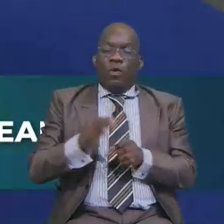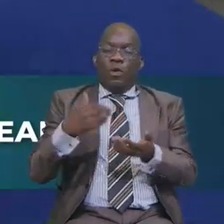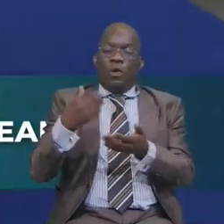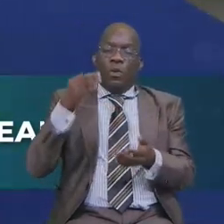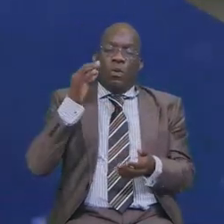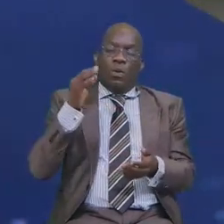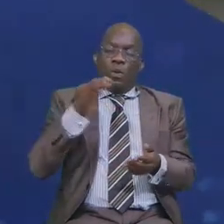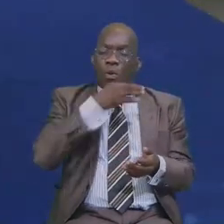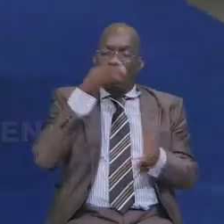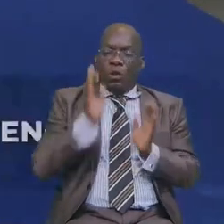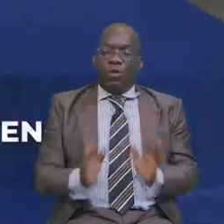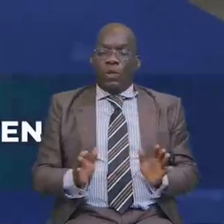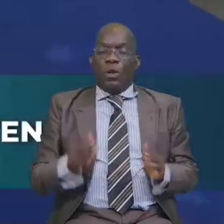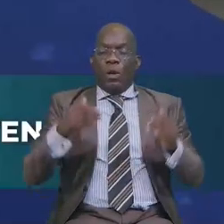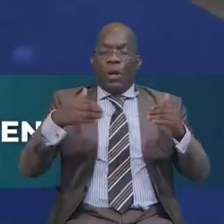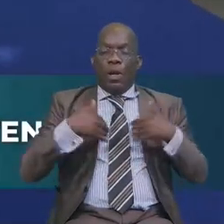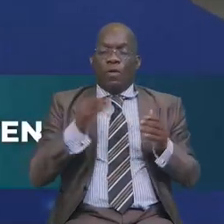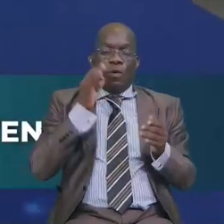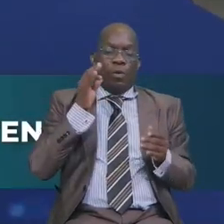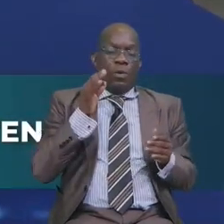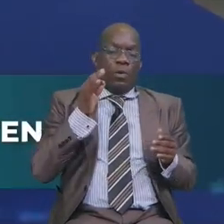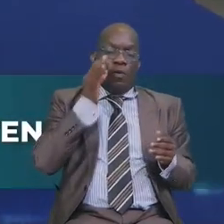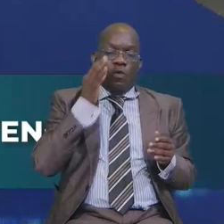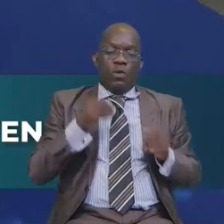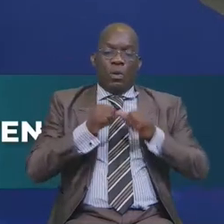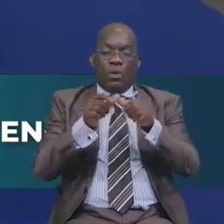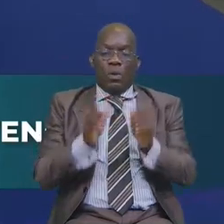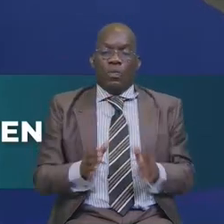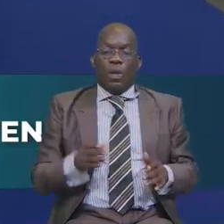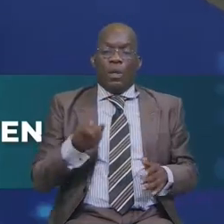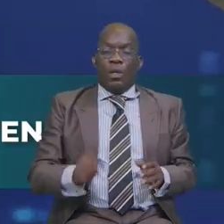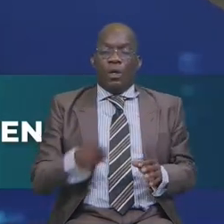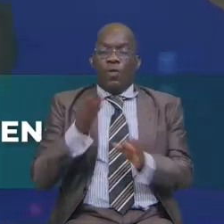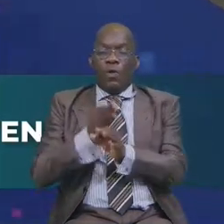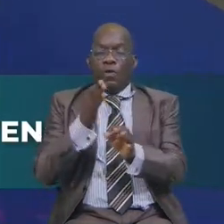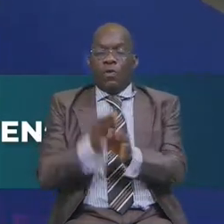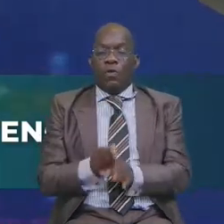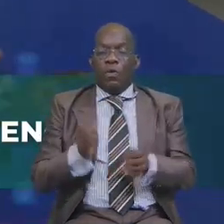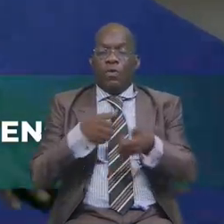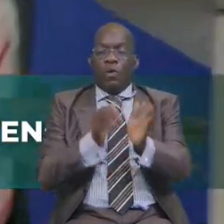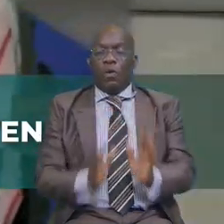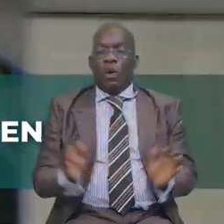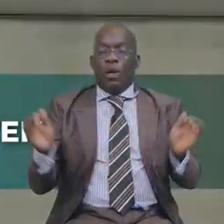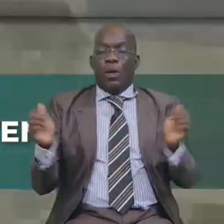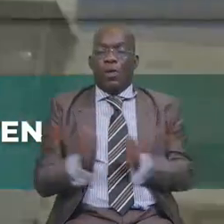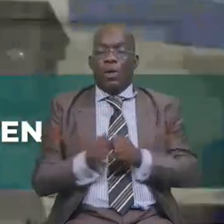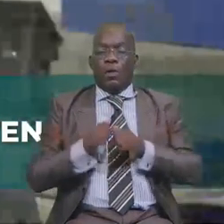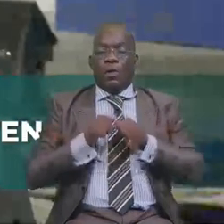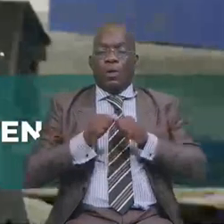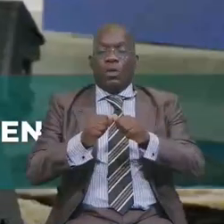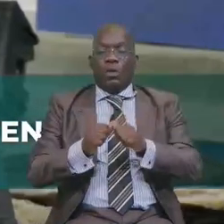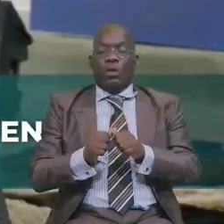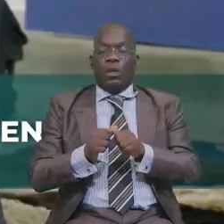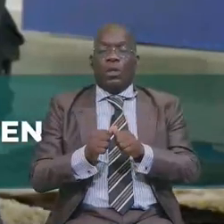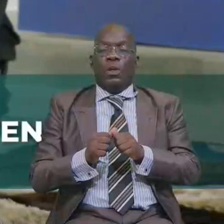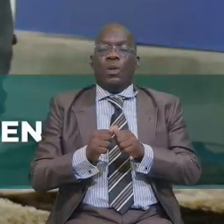Troisième point, les disciples fidèles avec constance. Les disciples fidèles,